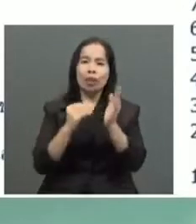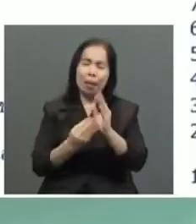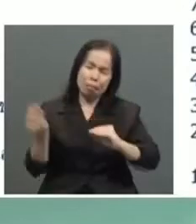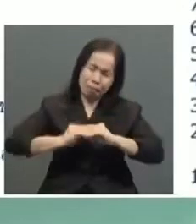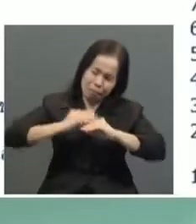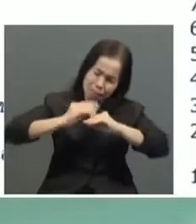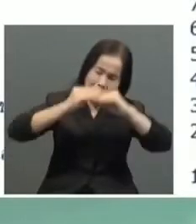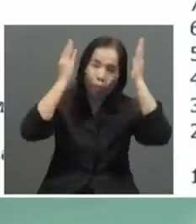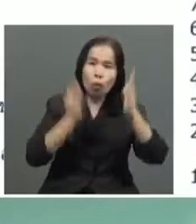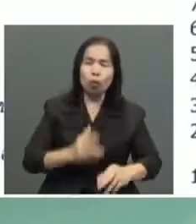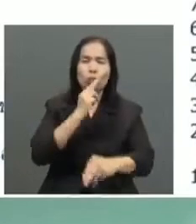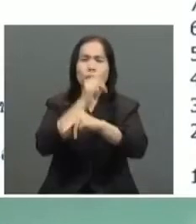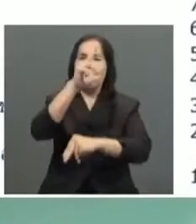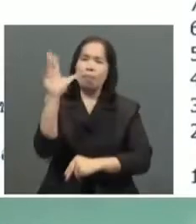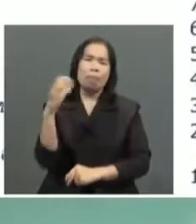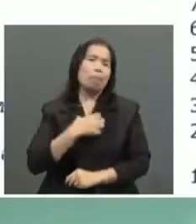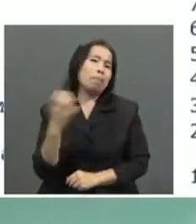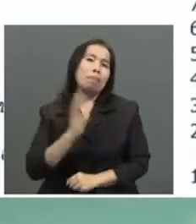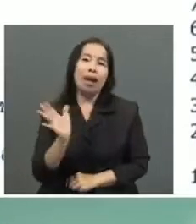เท่านะครับหน้ากว่าสามคนสามคนกว่าๆเพราะฉะนั้นเราไม่อยากเห็นตัวเลขของคนกรุงเทพฯเพิ่มขึ้นคูณ3